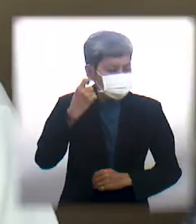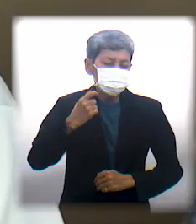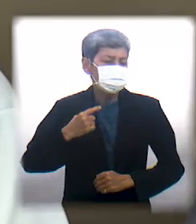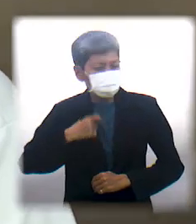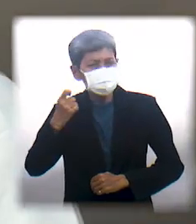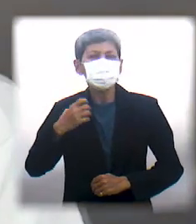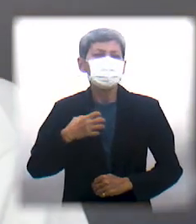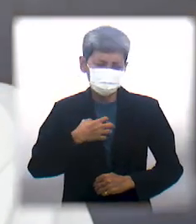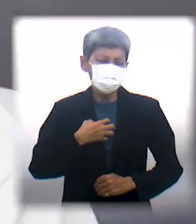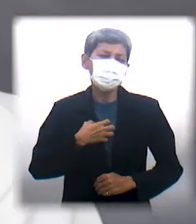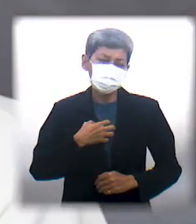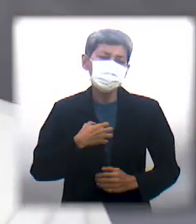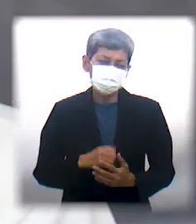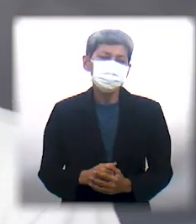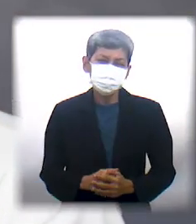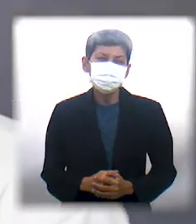อบเหมือนกัน